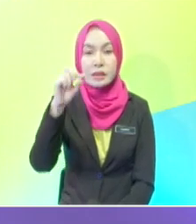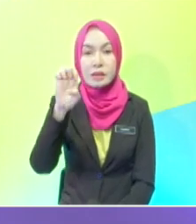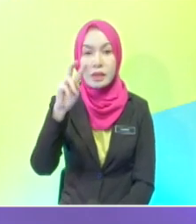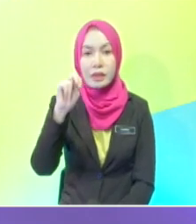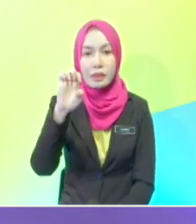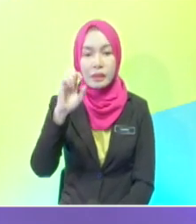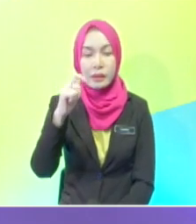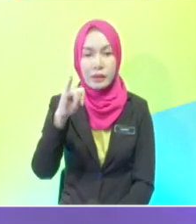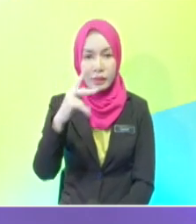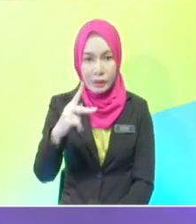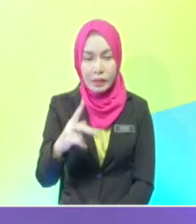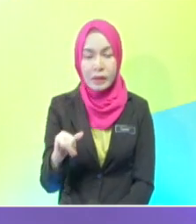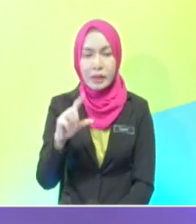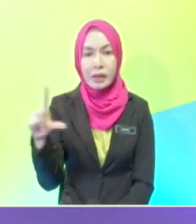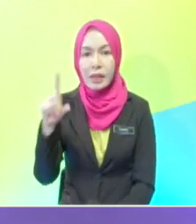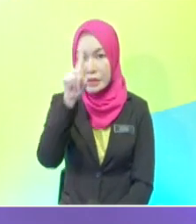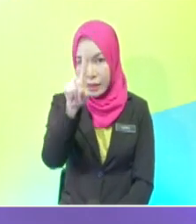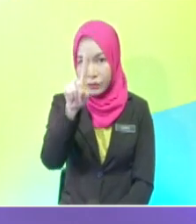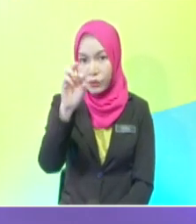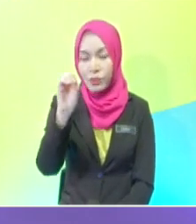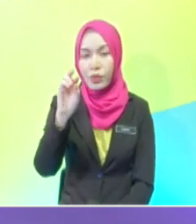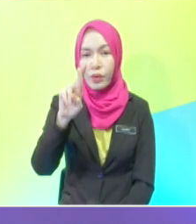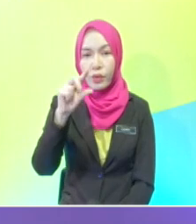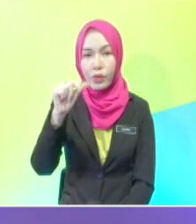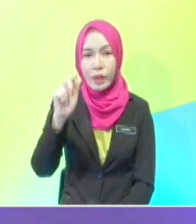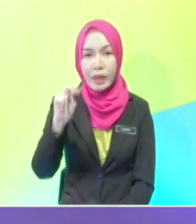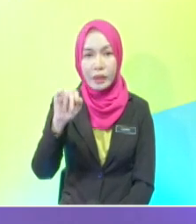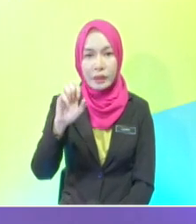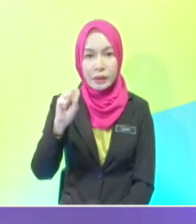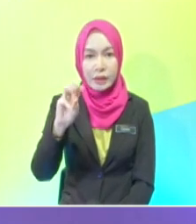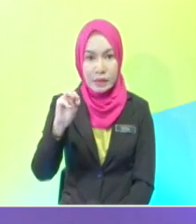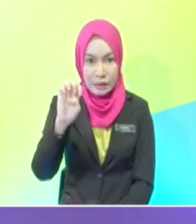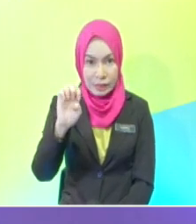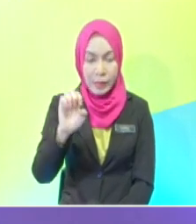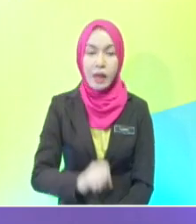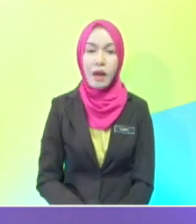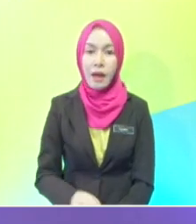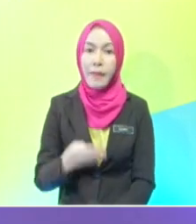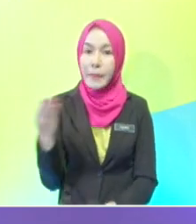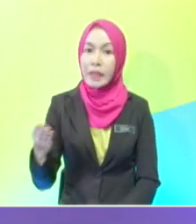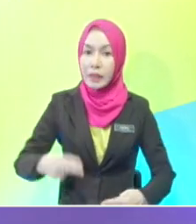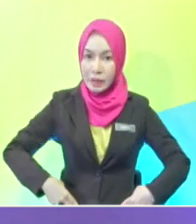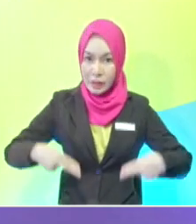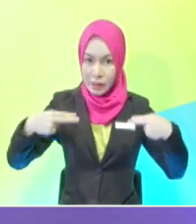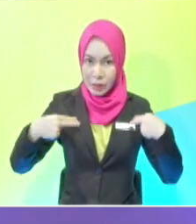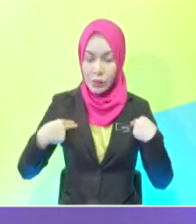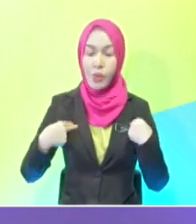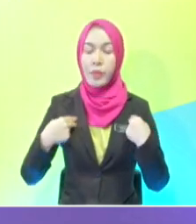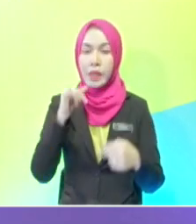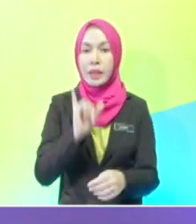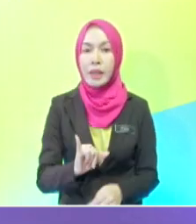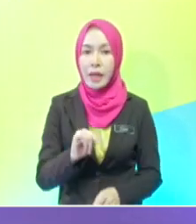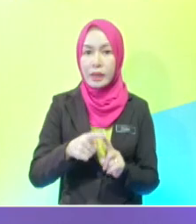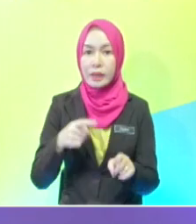adalah hewan tumbuhan atau makro organizer yang dihasilkan melalui